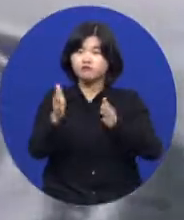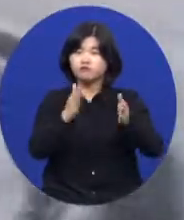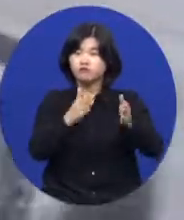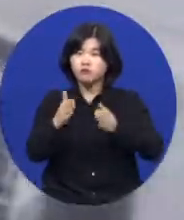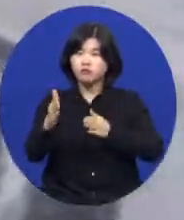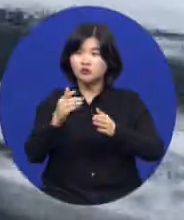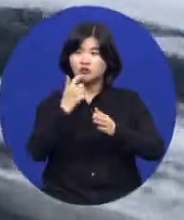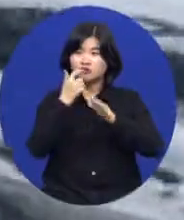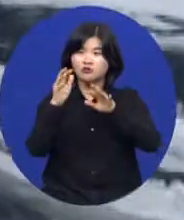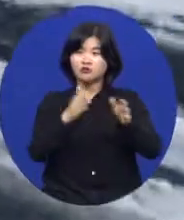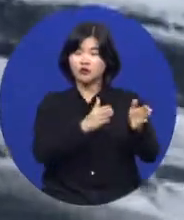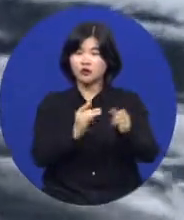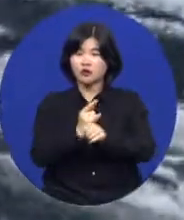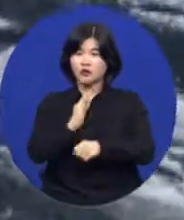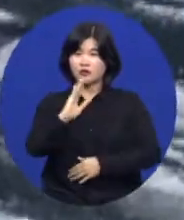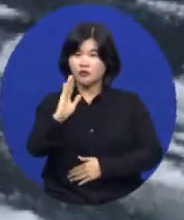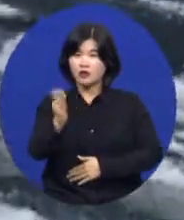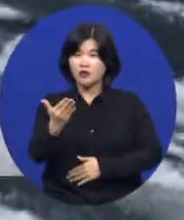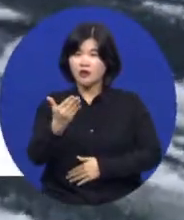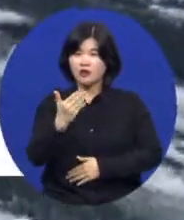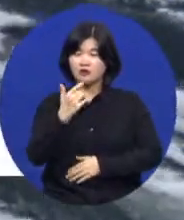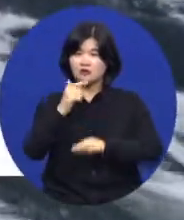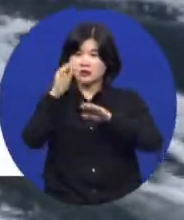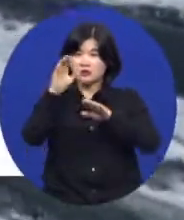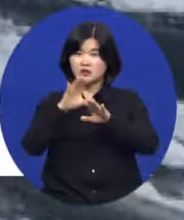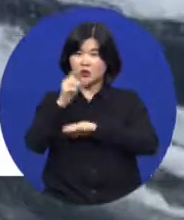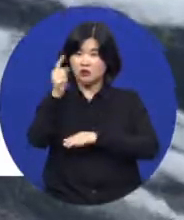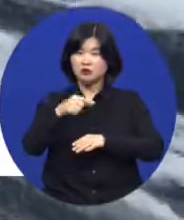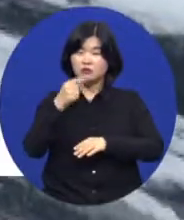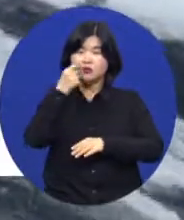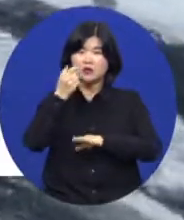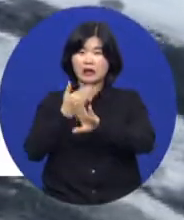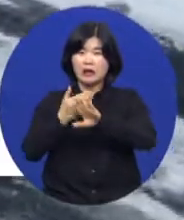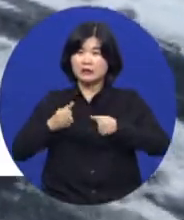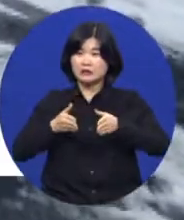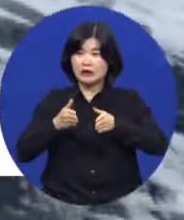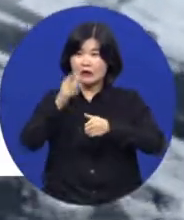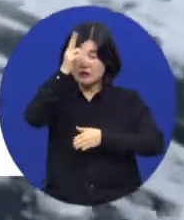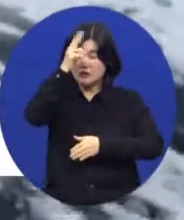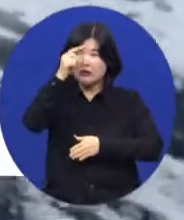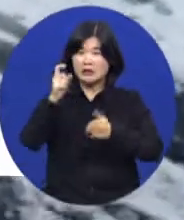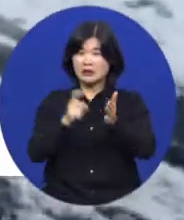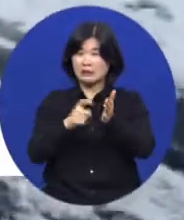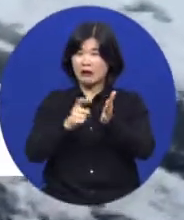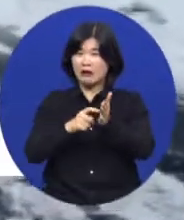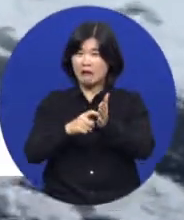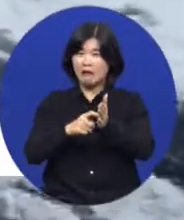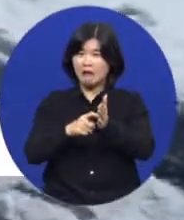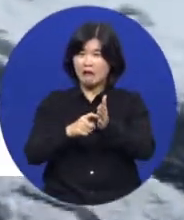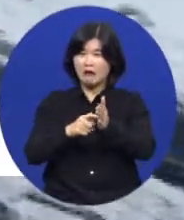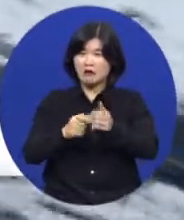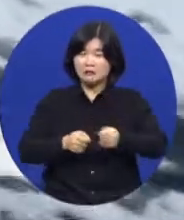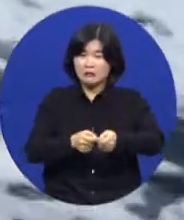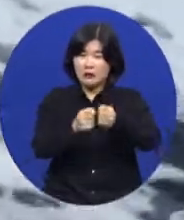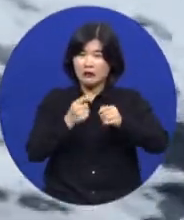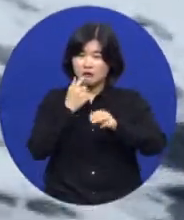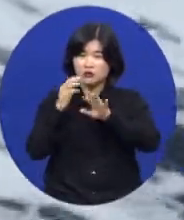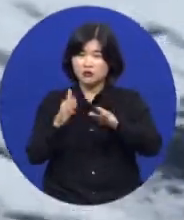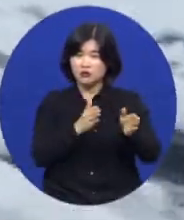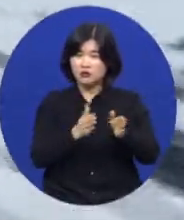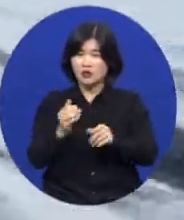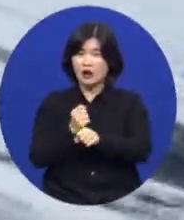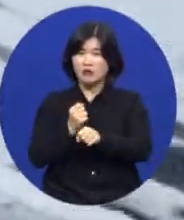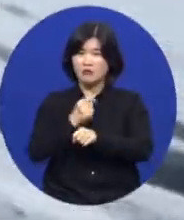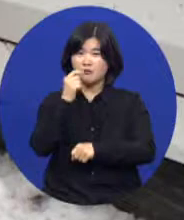눈을 치웁니다. 제설 차량이 오지 못한 또 다른 도로에선 경찰관들이 급한 대로 삽으로 눈을 치우고 염화